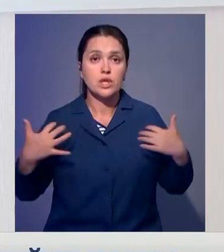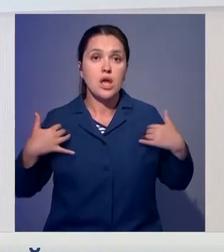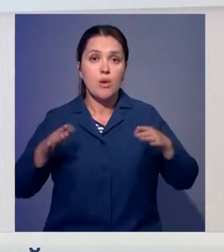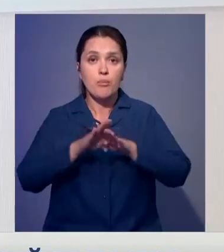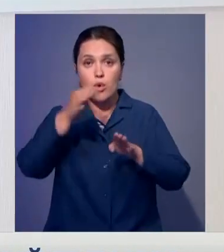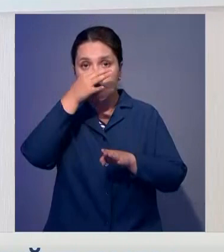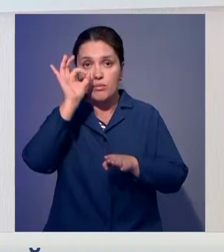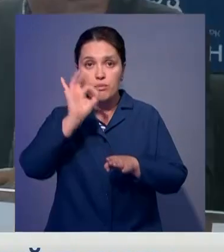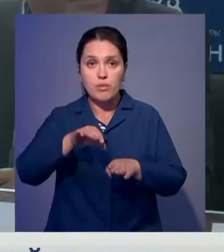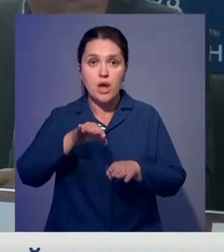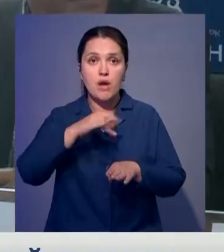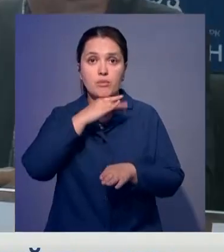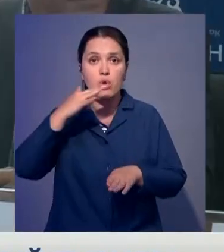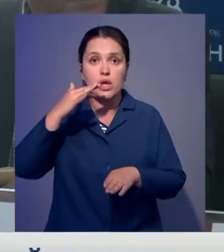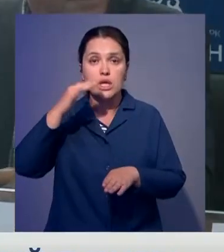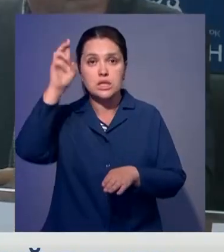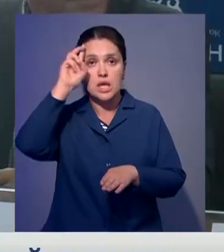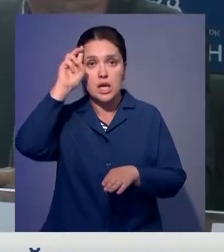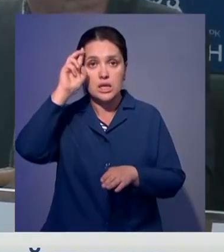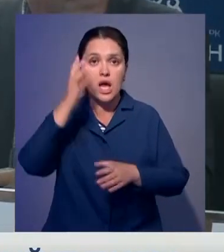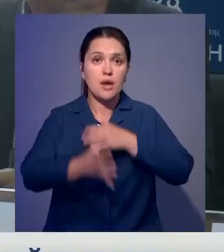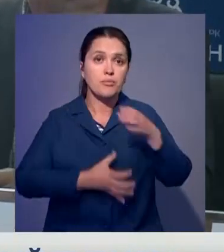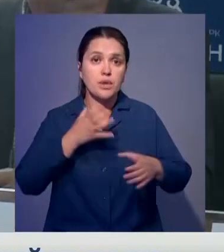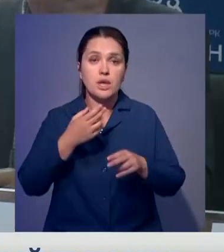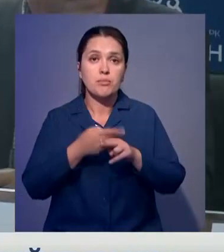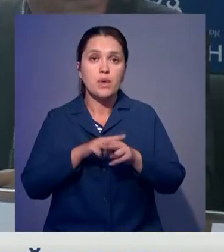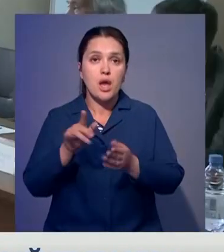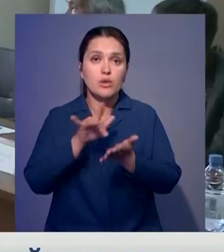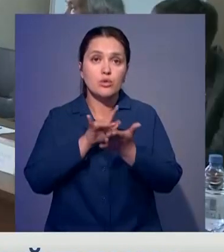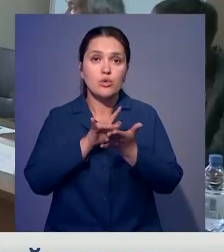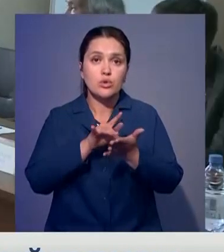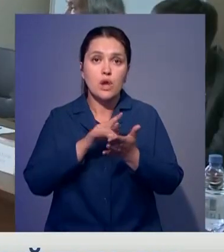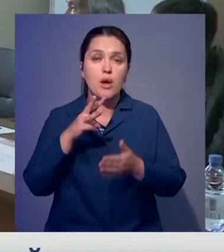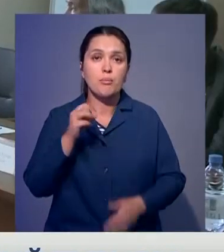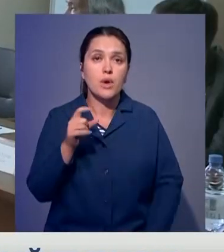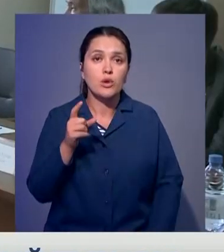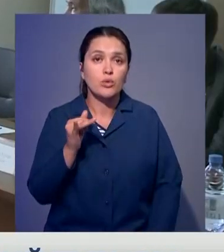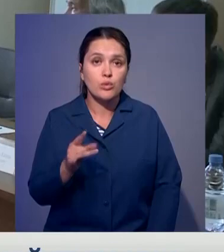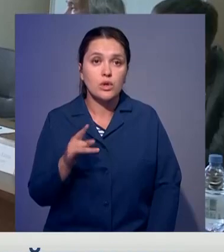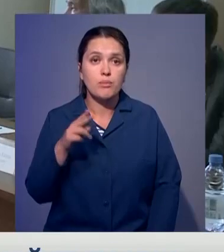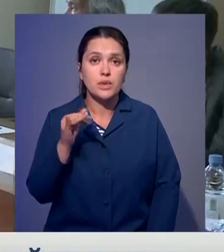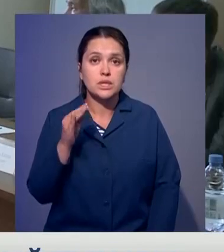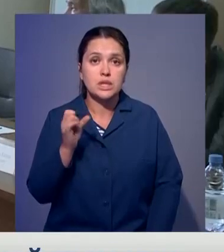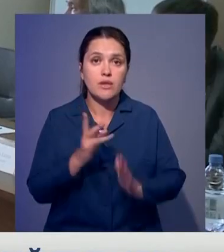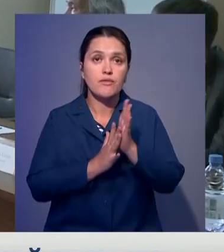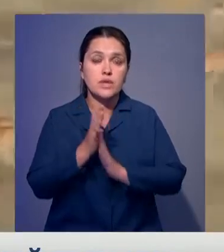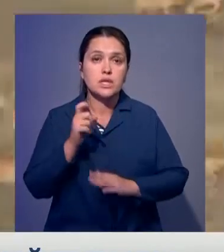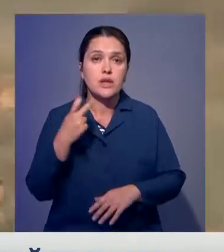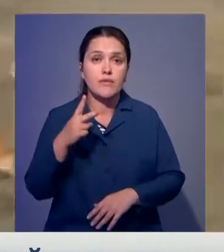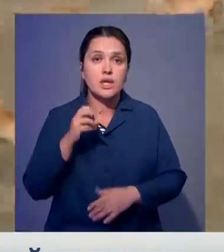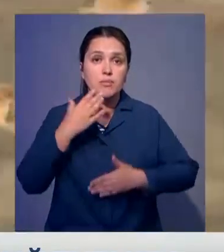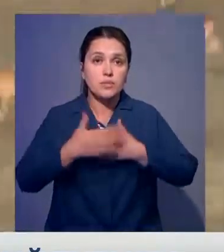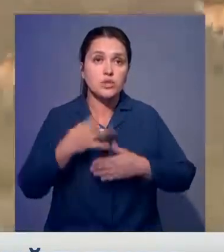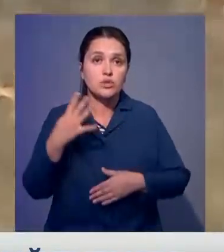животных. Такой опыт используют во многих странах мира. Например, благодаря трофейному туризму популяция мархура в Пакистане выросла за 20 лет почти